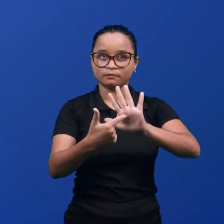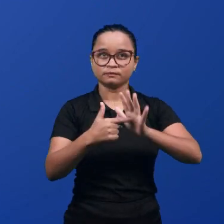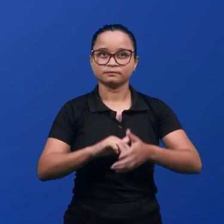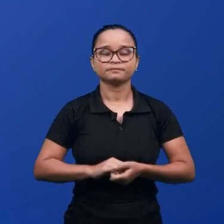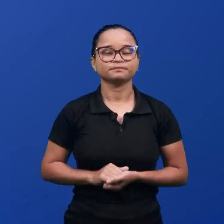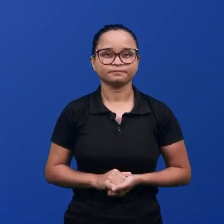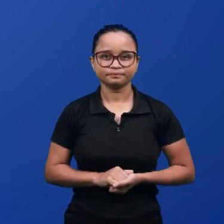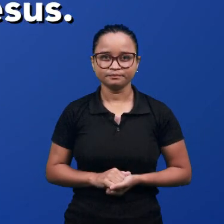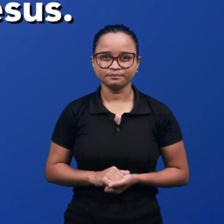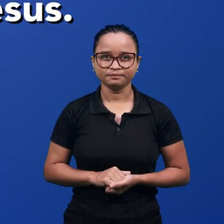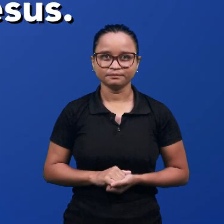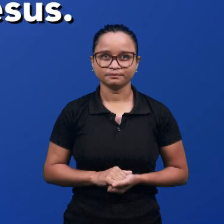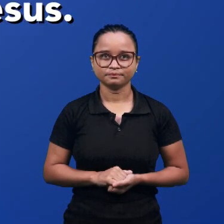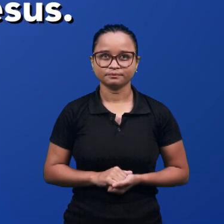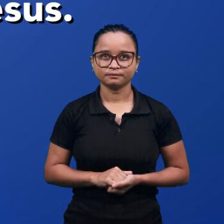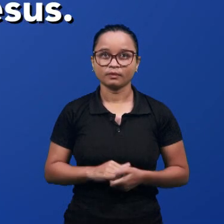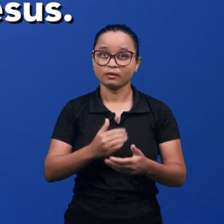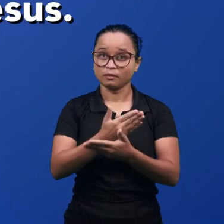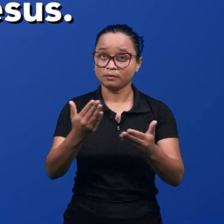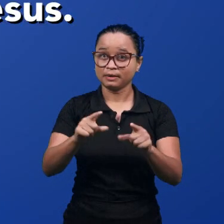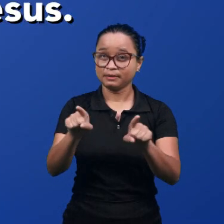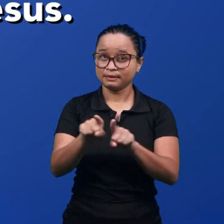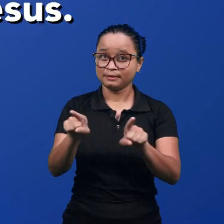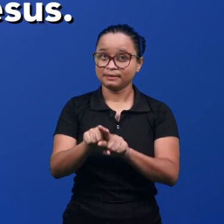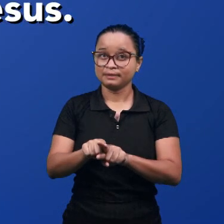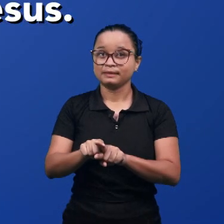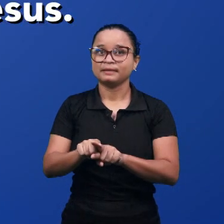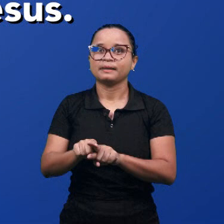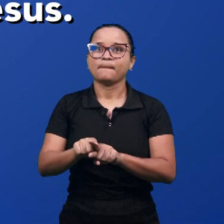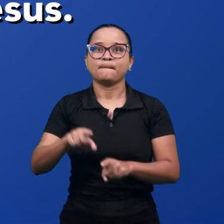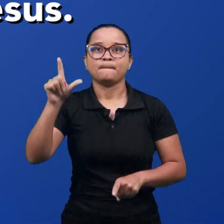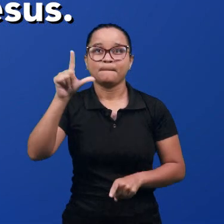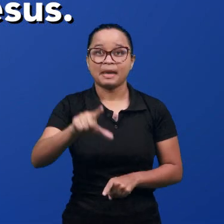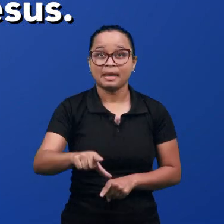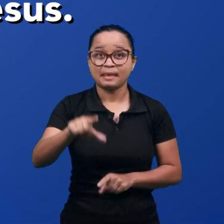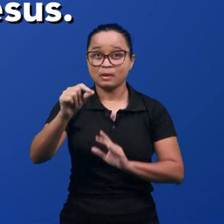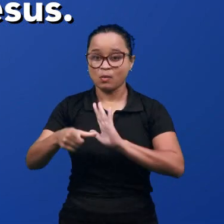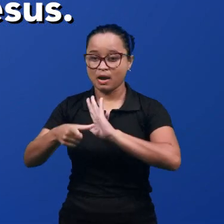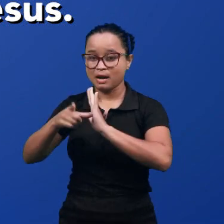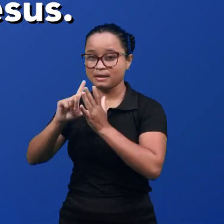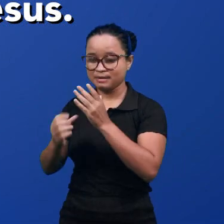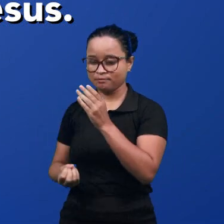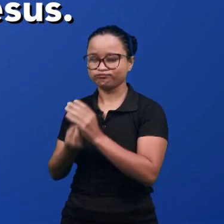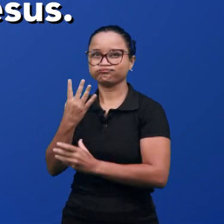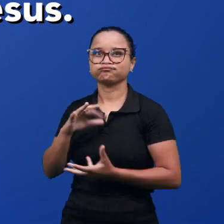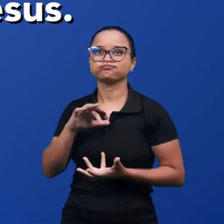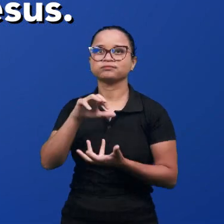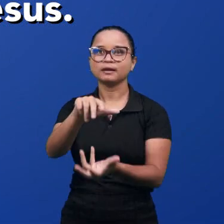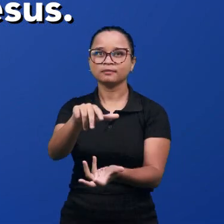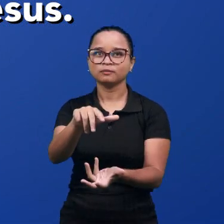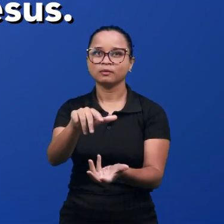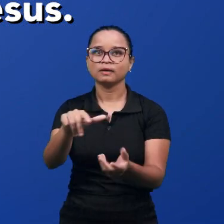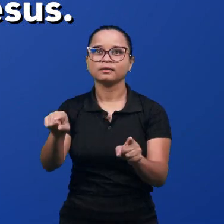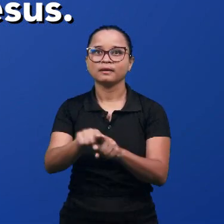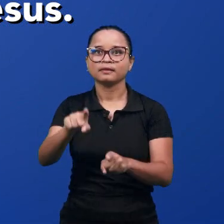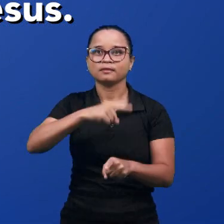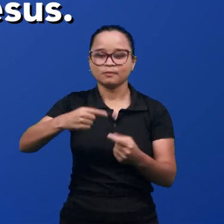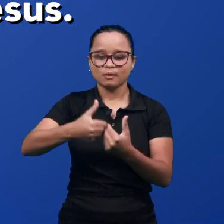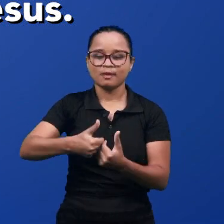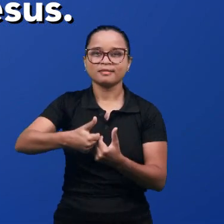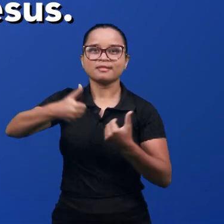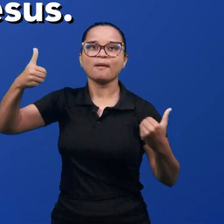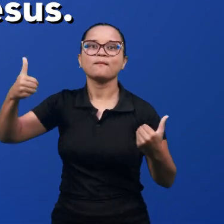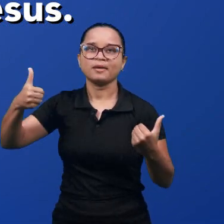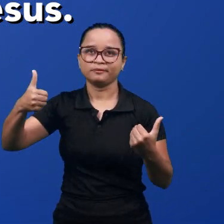qui nous dit comme ça. Et comme aussi nous a élus en lui